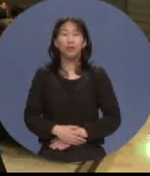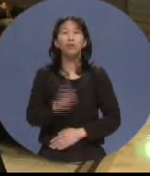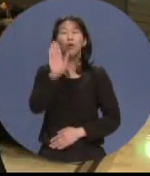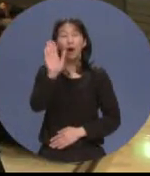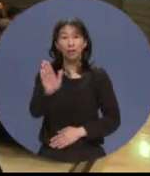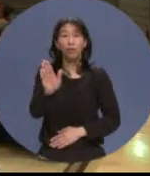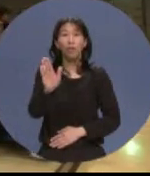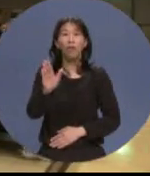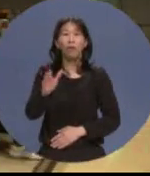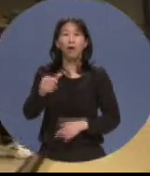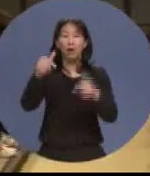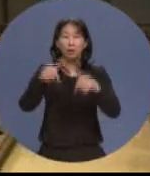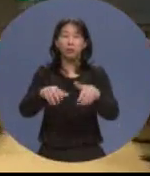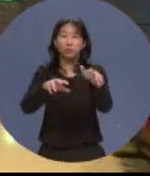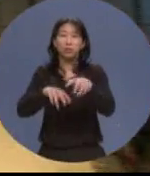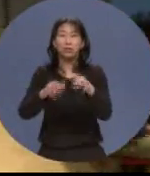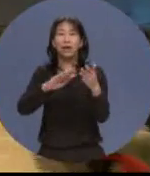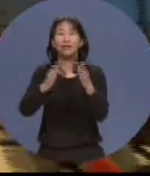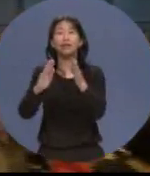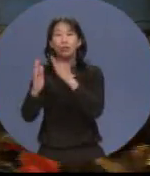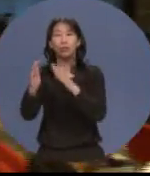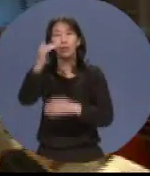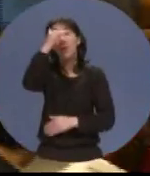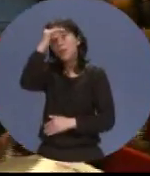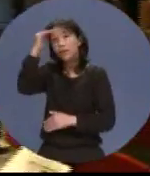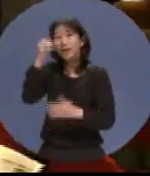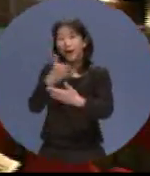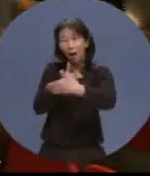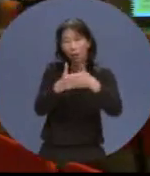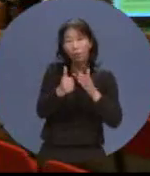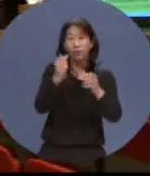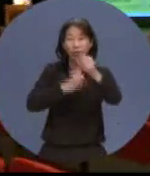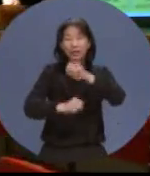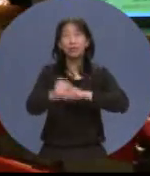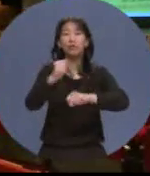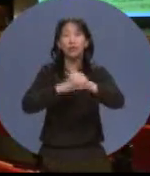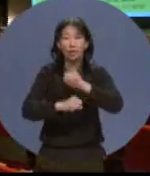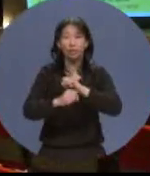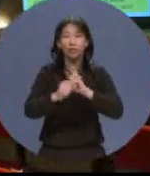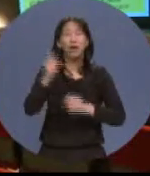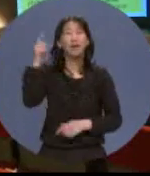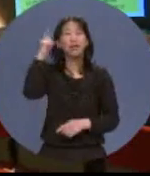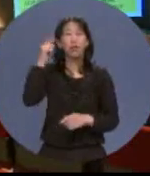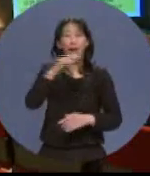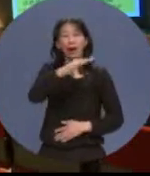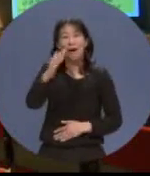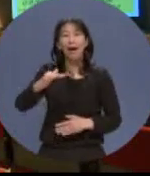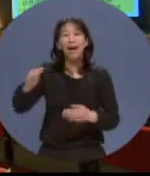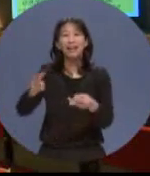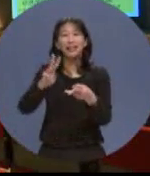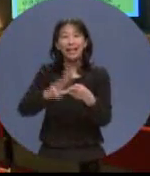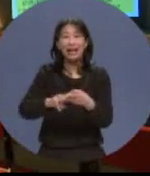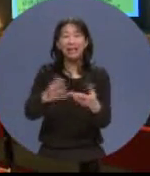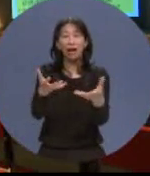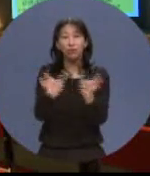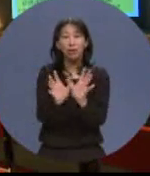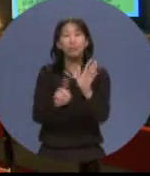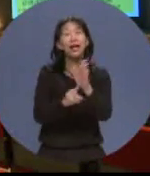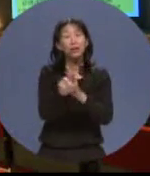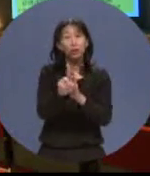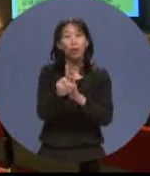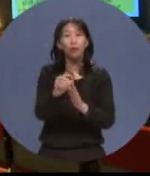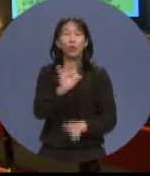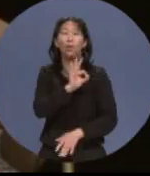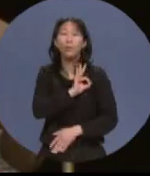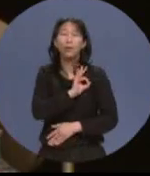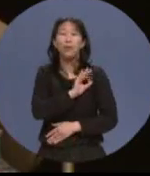この後舞台では西畑町の景観保護に尽力されている生駒棚田クラブ代表の出